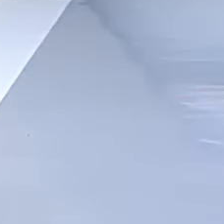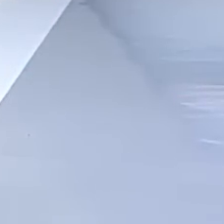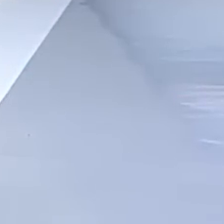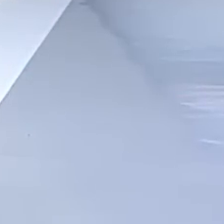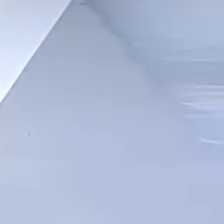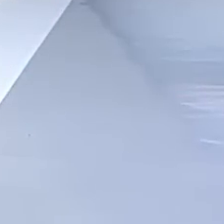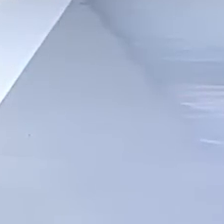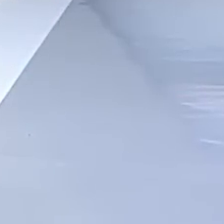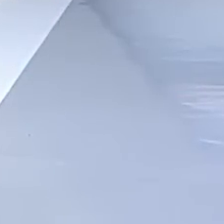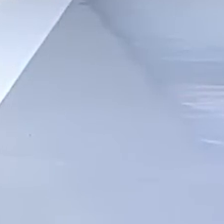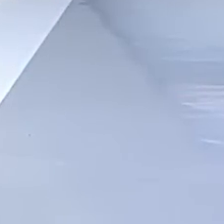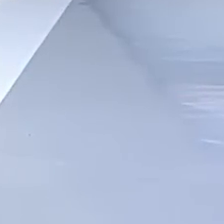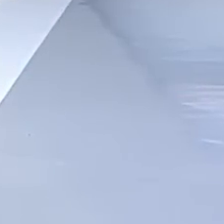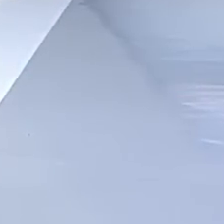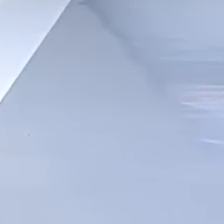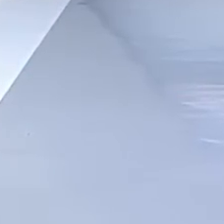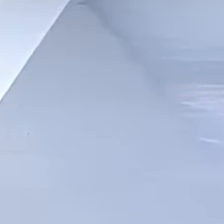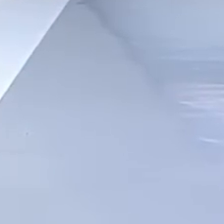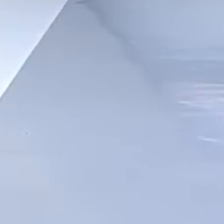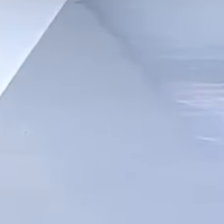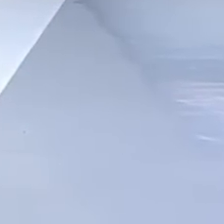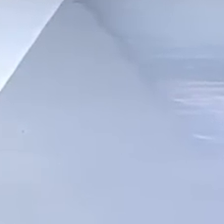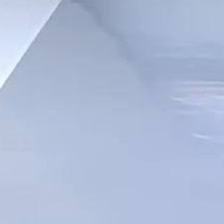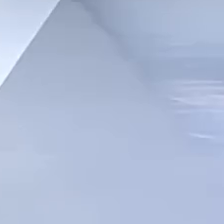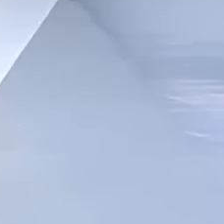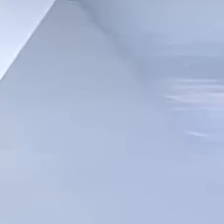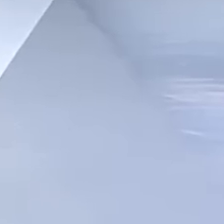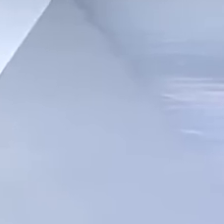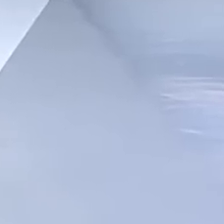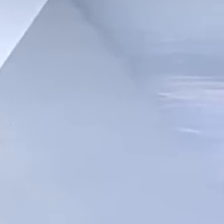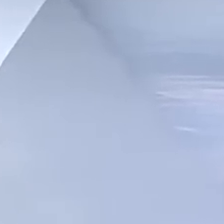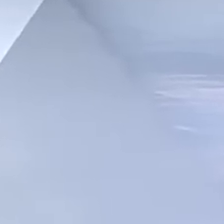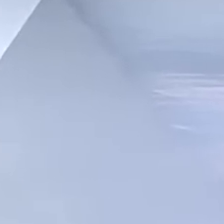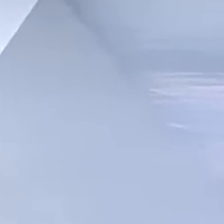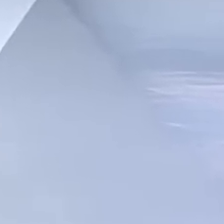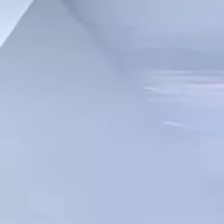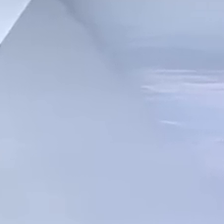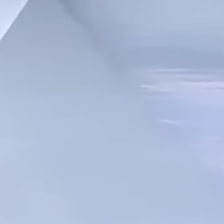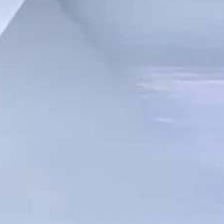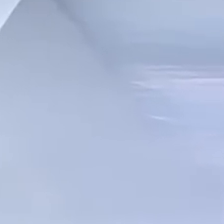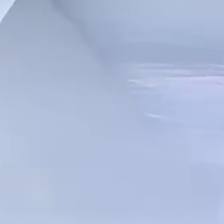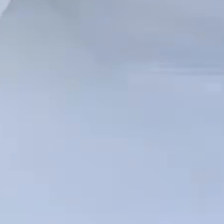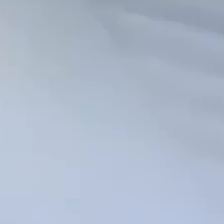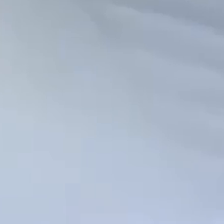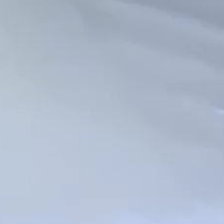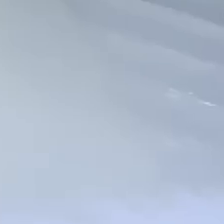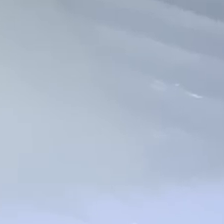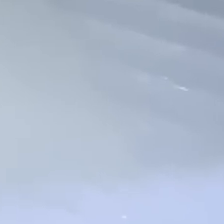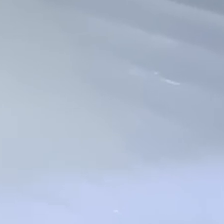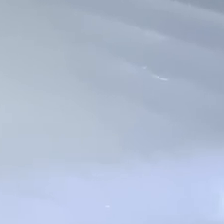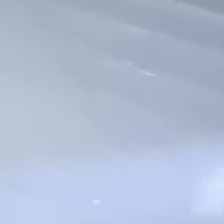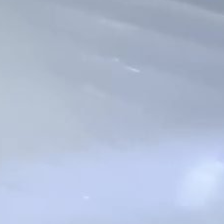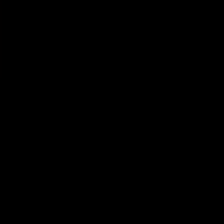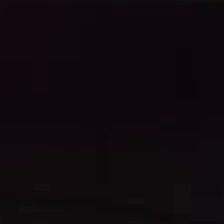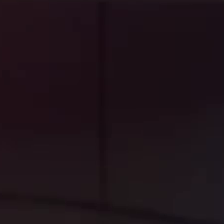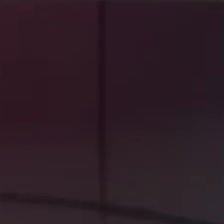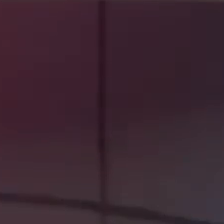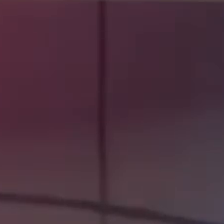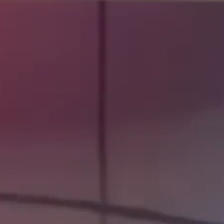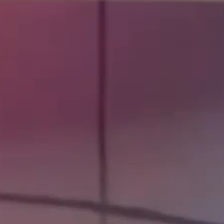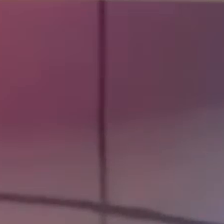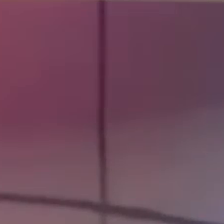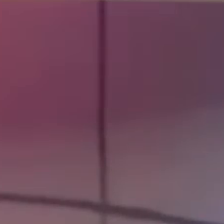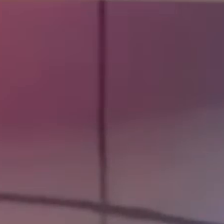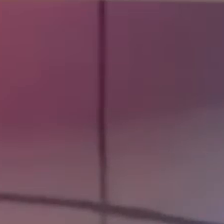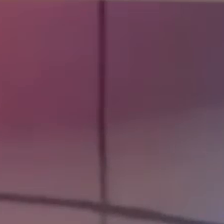sa katotohanan sa ating bayan. Ako si Maki Pulido. Ako naman si Ato Maraudio at ito ang State of the Nation.